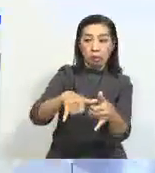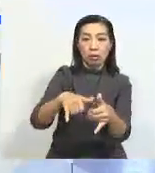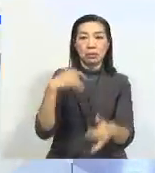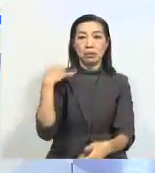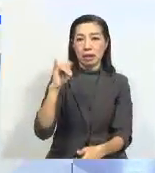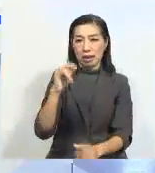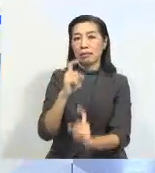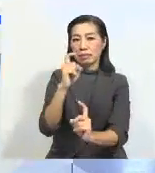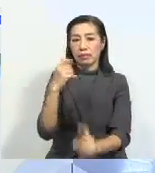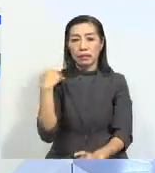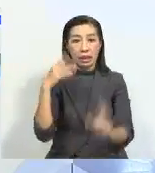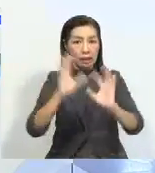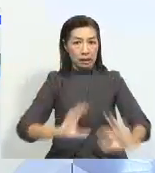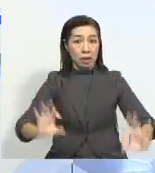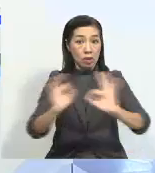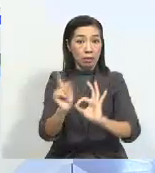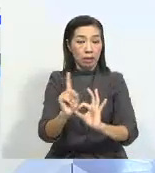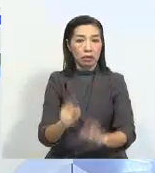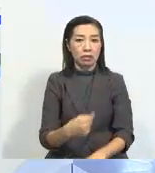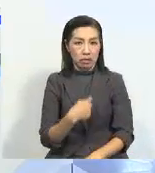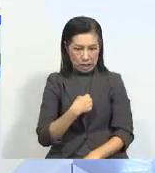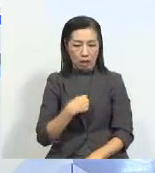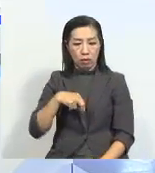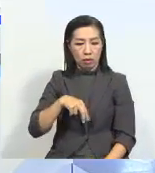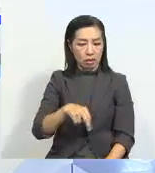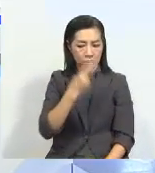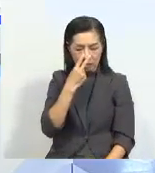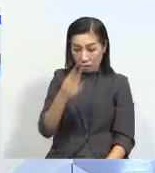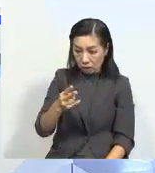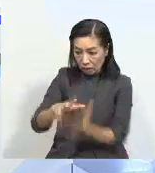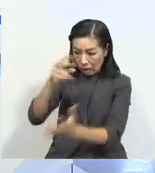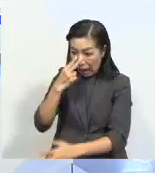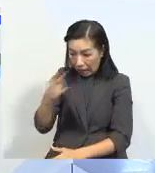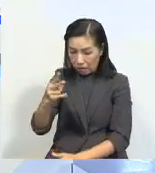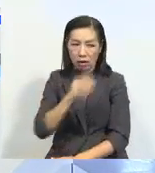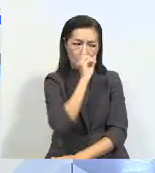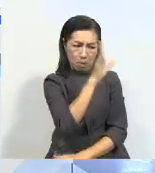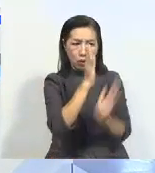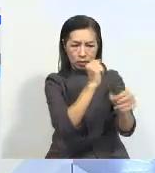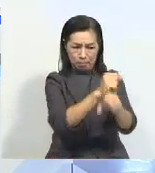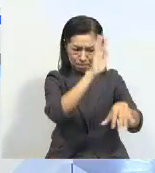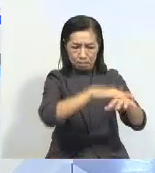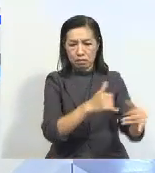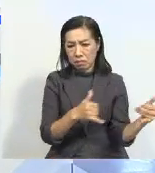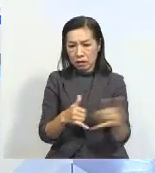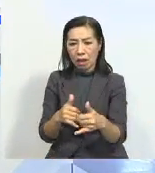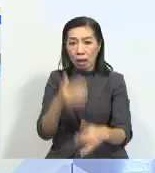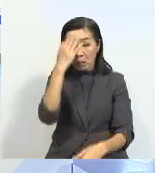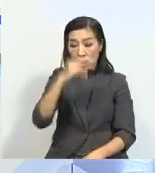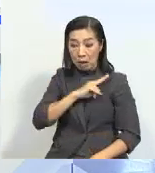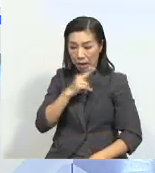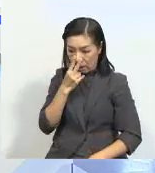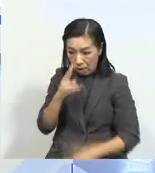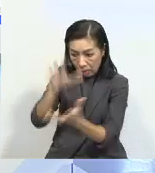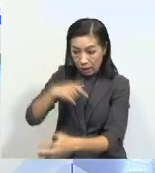ต่างๆได้ที่สำคัญสิ่งที่สำคัญก็คือสังเกตเมื่อเจอควรจะแจ้งเจ้าหน้าที ่ เพราะว่าถ้าเกิดว่าเข้าไปจับด้ว